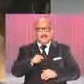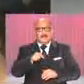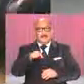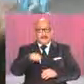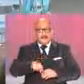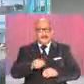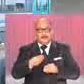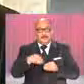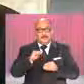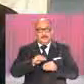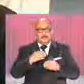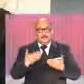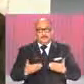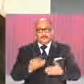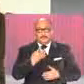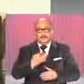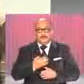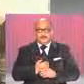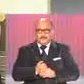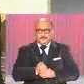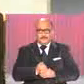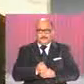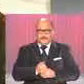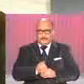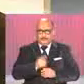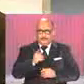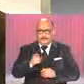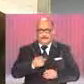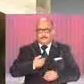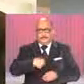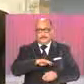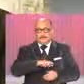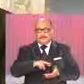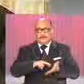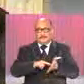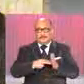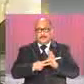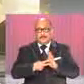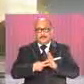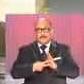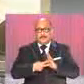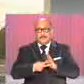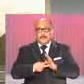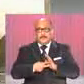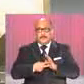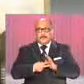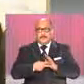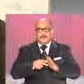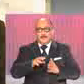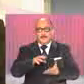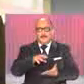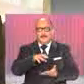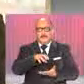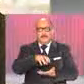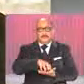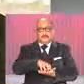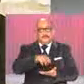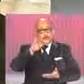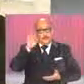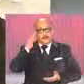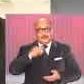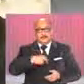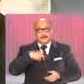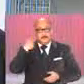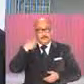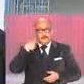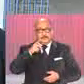السفرة الواحدة. وهذو ما دونك باش نعزوا بهم على خاطر 16 قطار ما كانوش كافيين يعني باش يستوعبوا يعني الترافيك